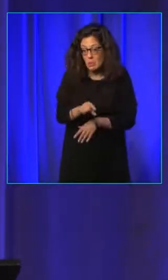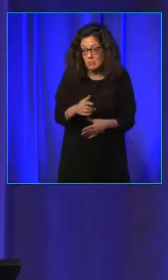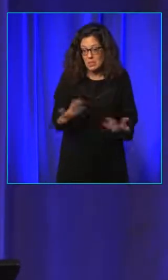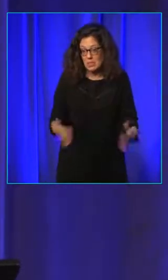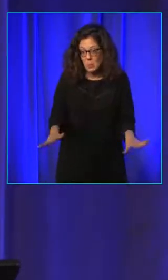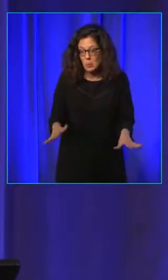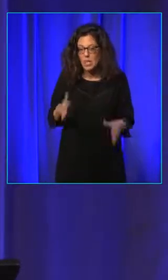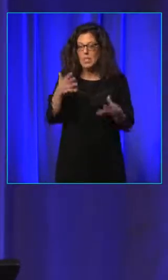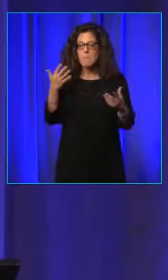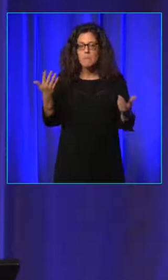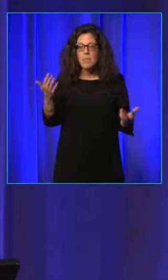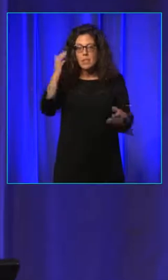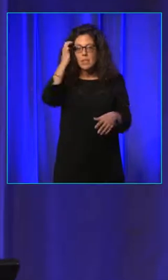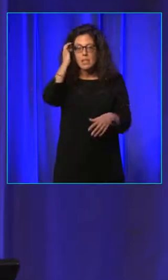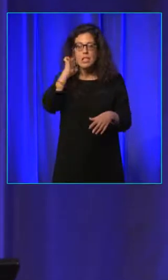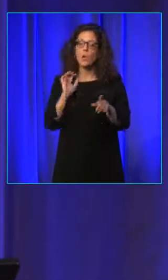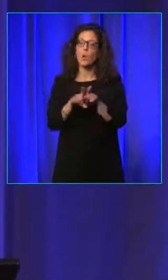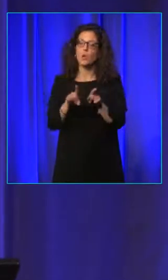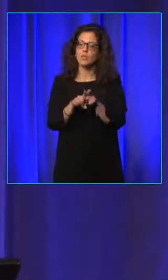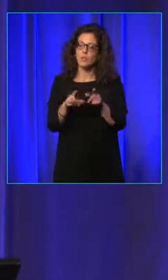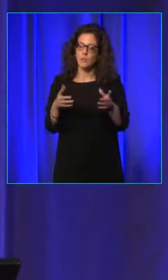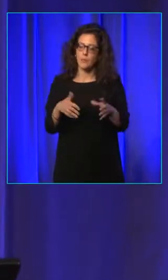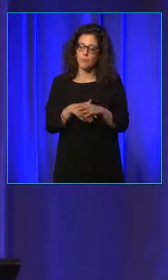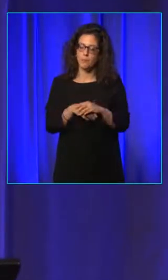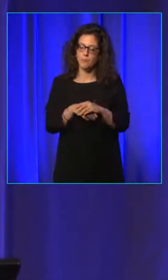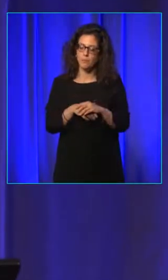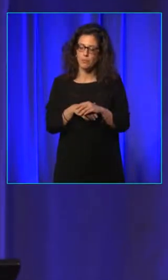c'est qu'on a beaucoup insisté sur...